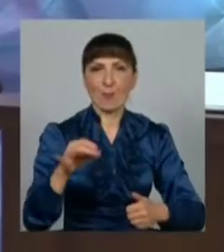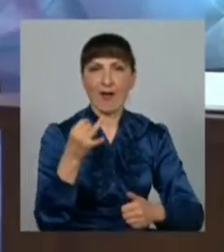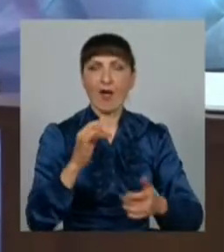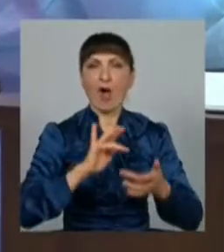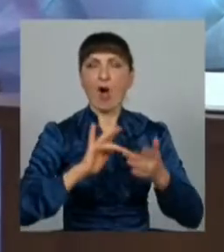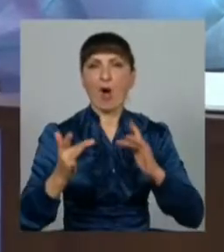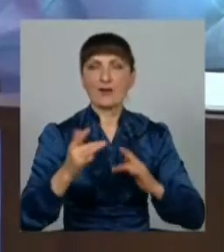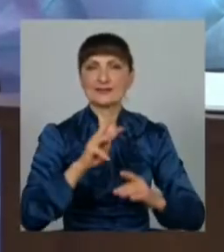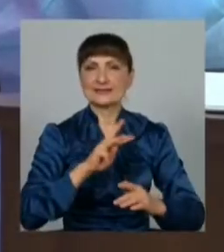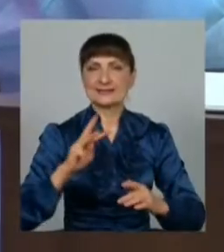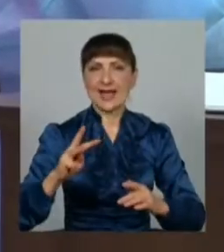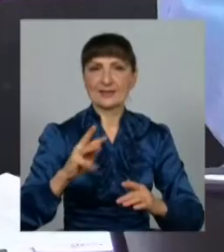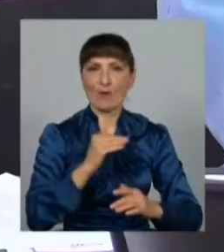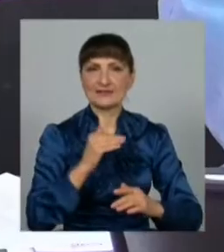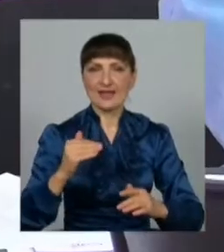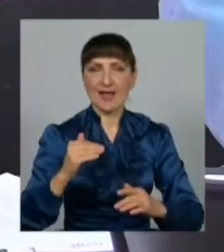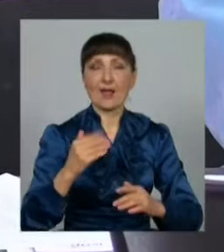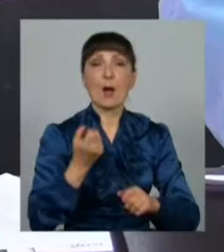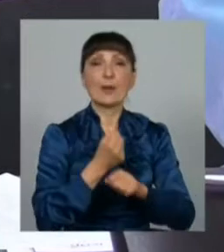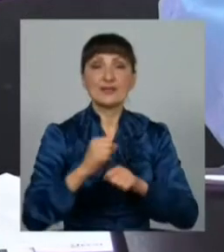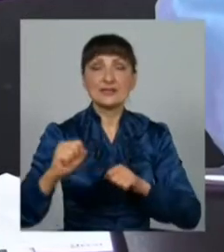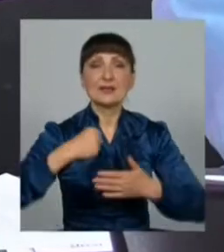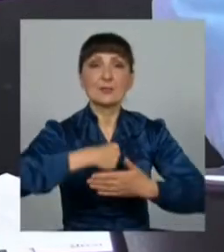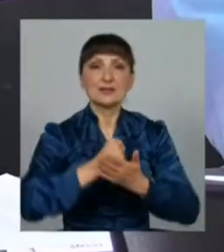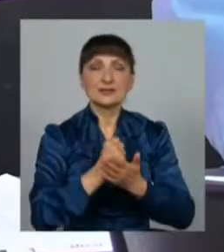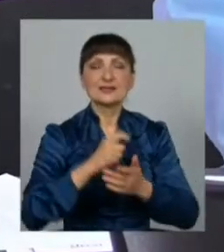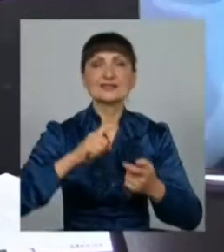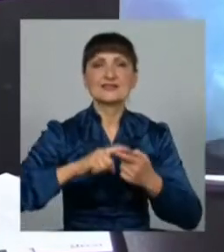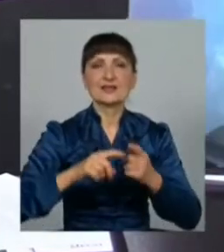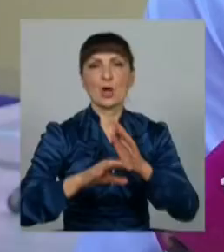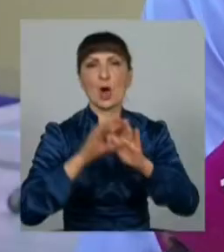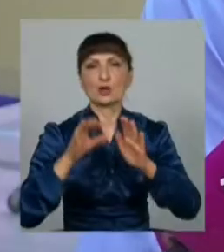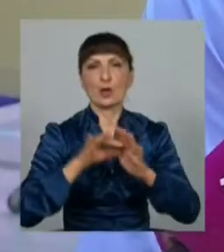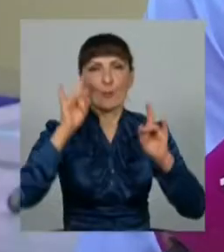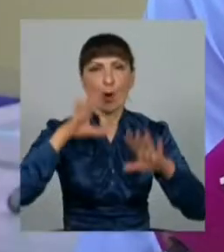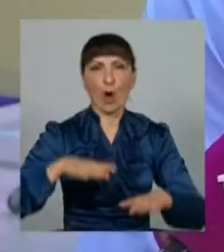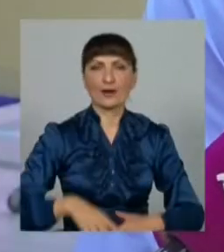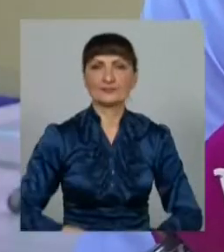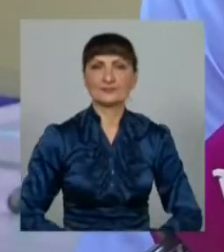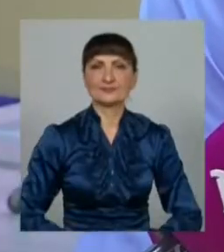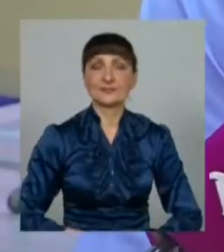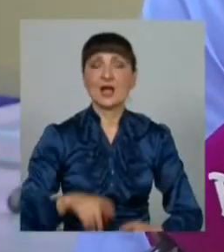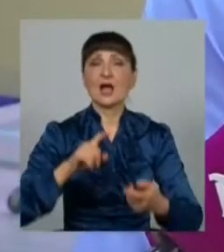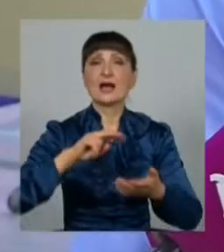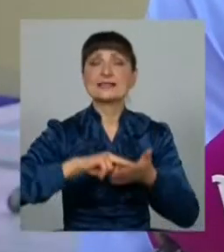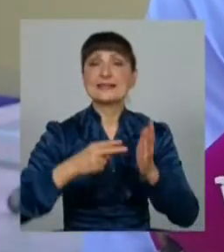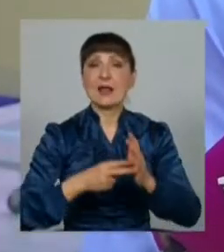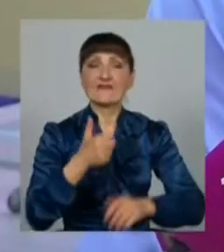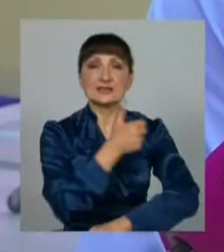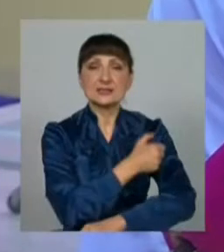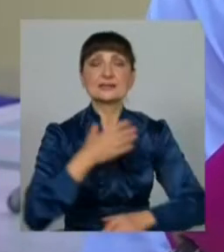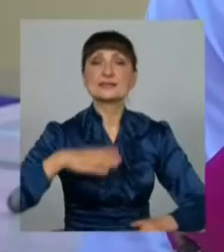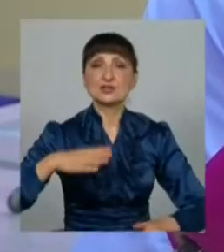страничке торгового дома в Инстаграм. Победитель будет определен путем случайного отбора. Цель вакцинации очевидна.